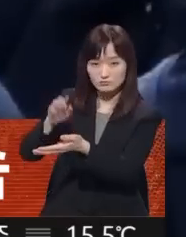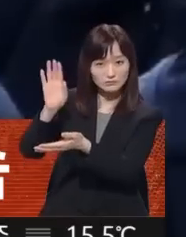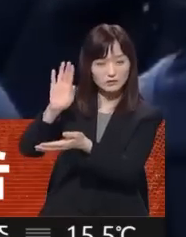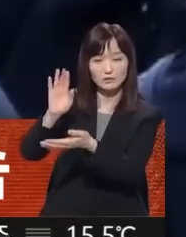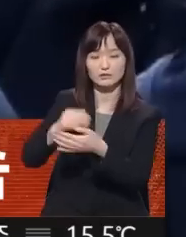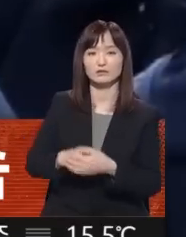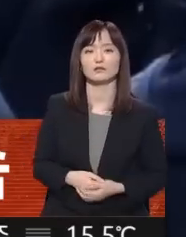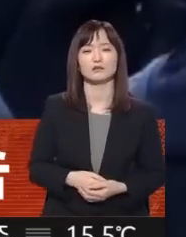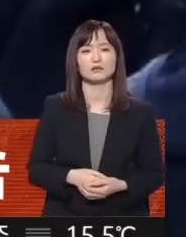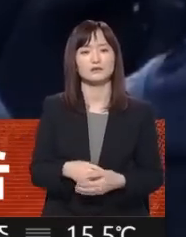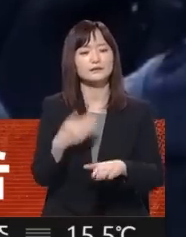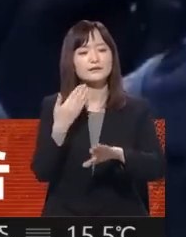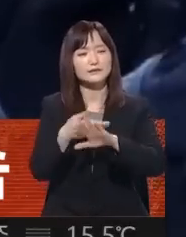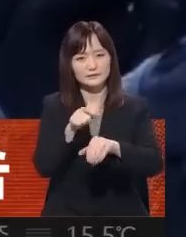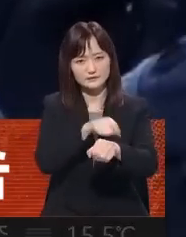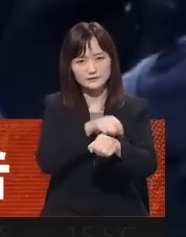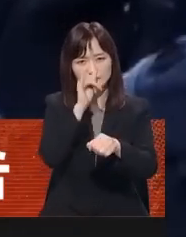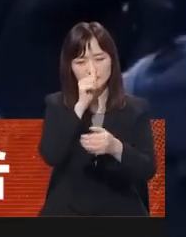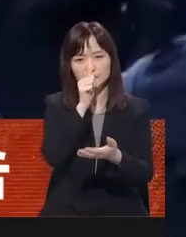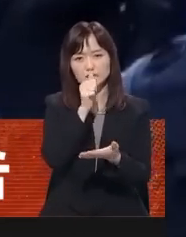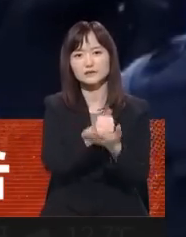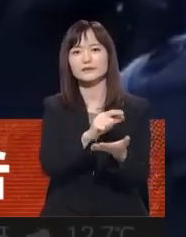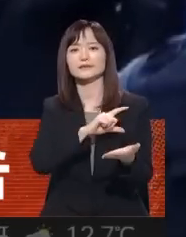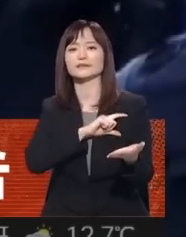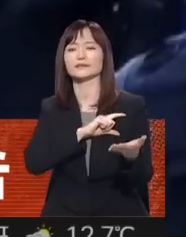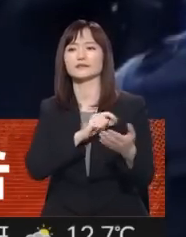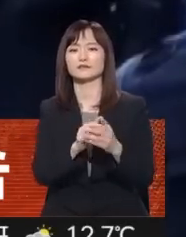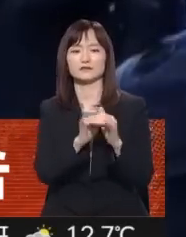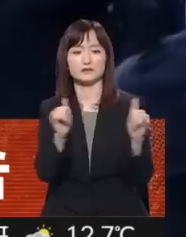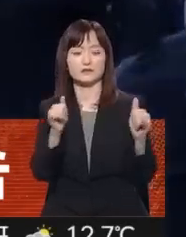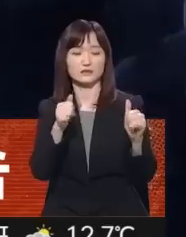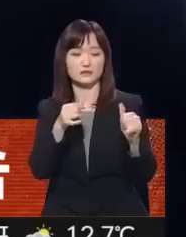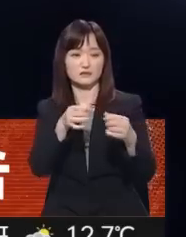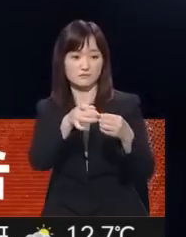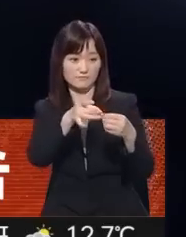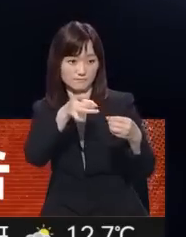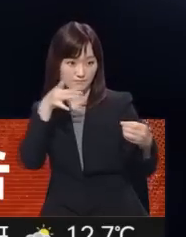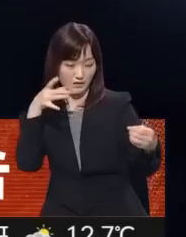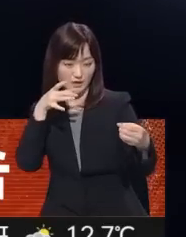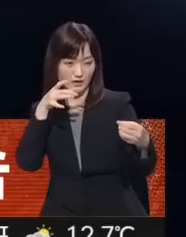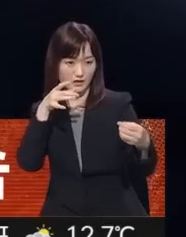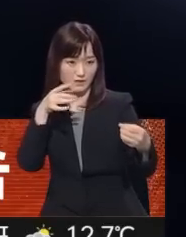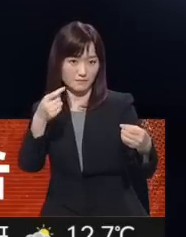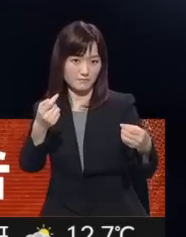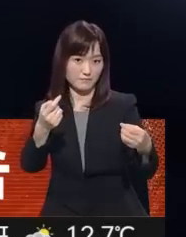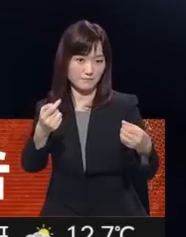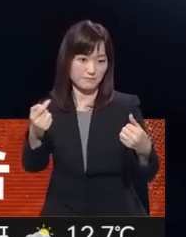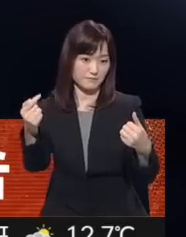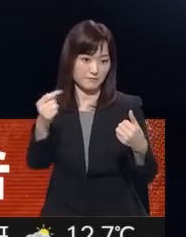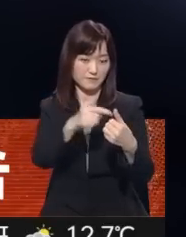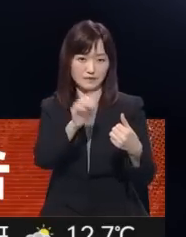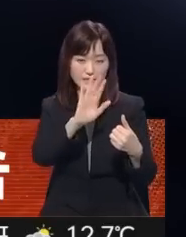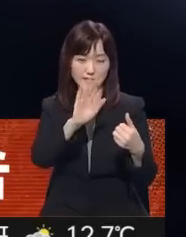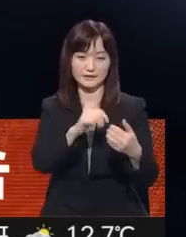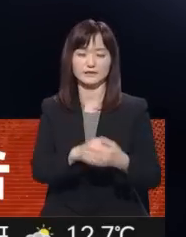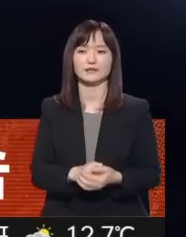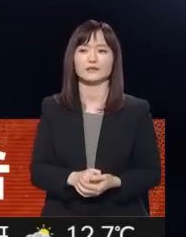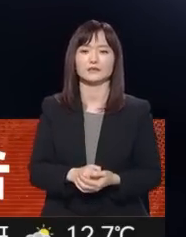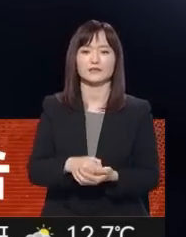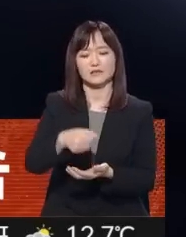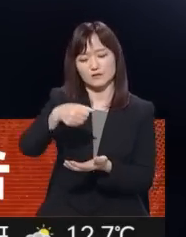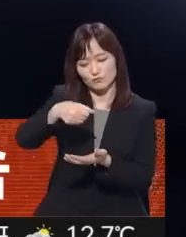이사는 다른 특징이 있죠 죄명이 사람이 안 맞았기 때문에 특수 재무소입니다 저게 사람 충분히 맞으면